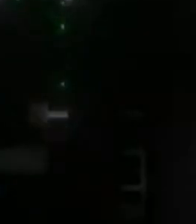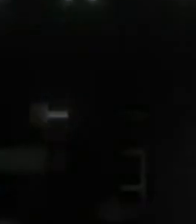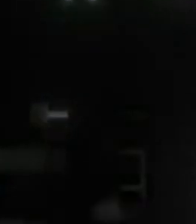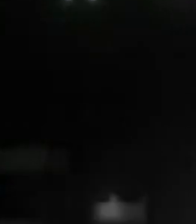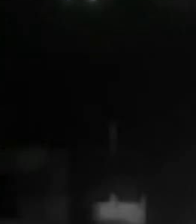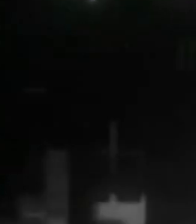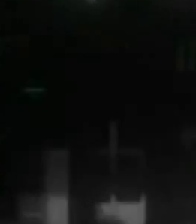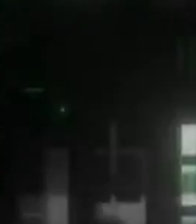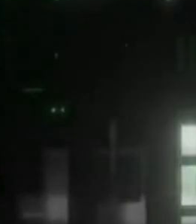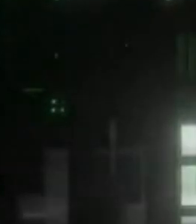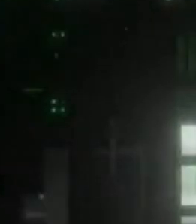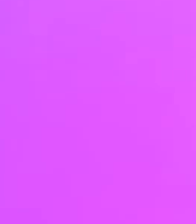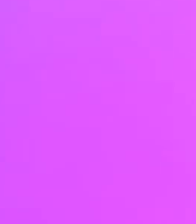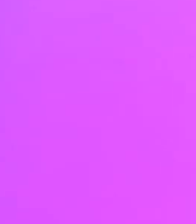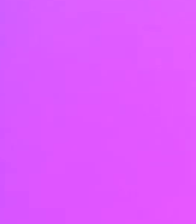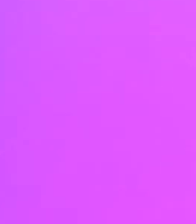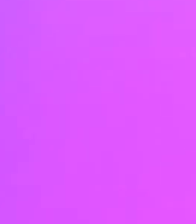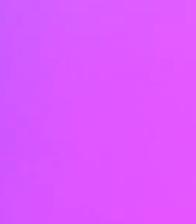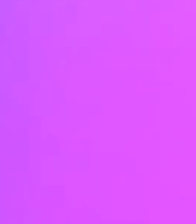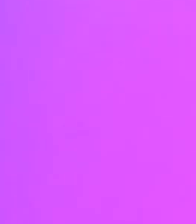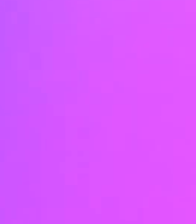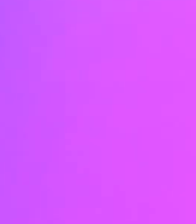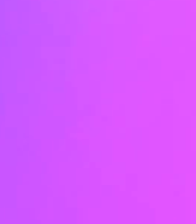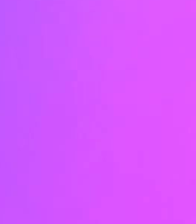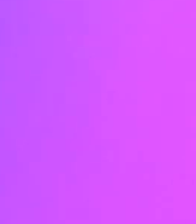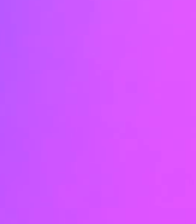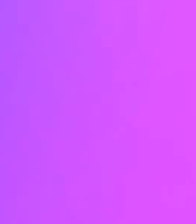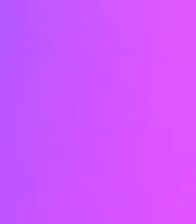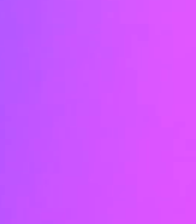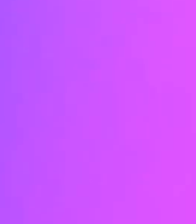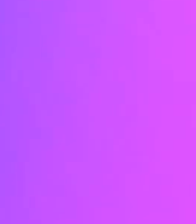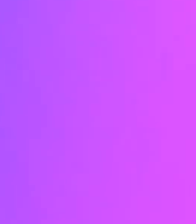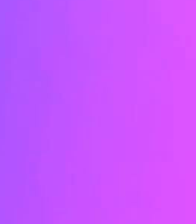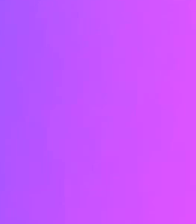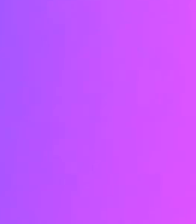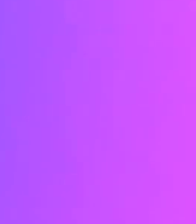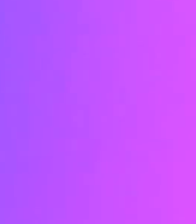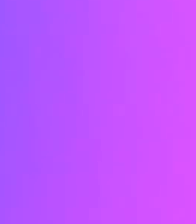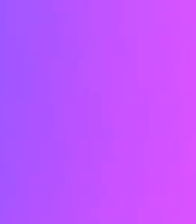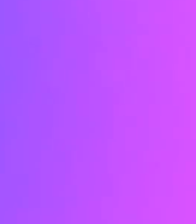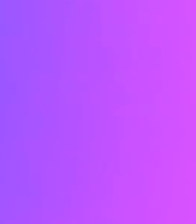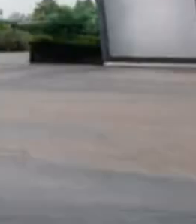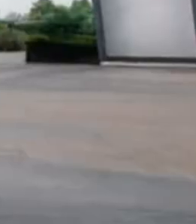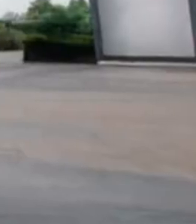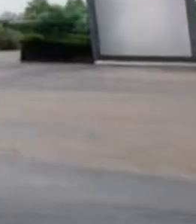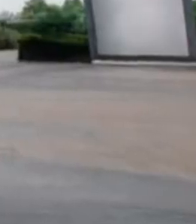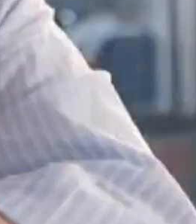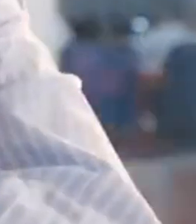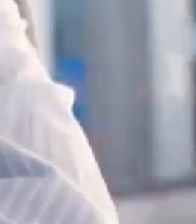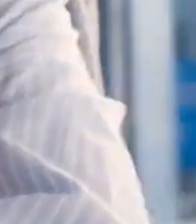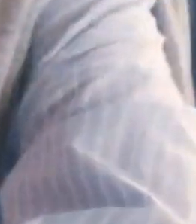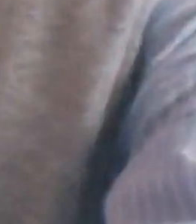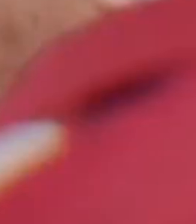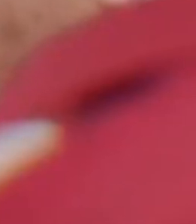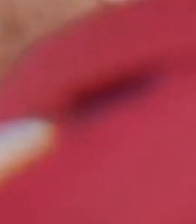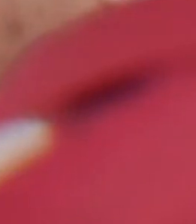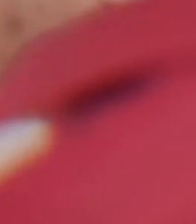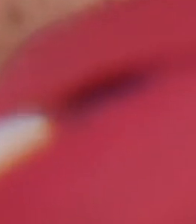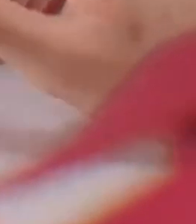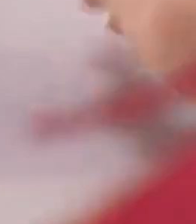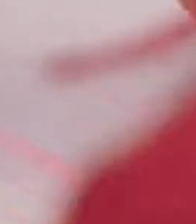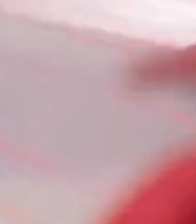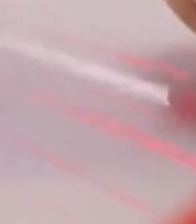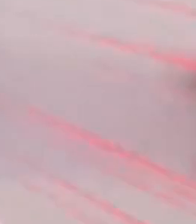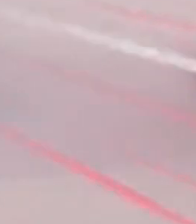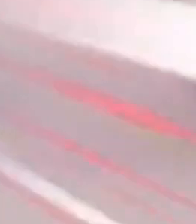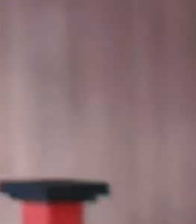ใน Women War Thailand Season 6 ทางอมรินทร์ TV HD ช่อง34 อมรินทร์ TV ใช้บริการที่ศูนย์บริการโตโย